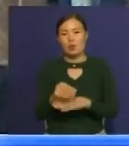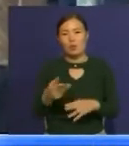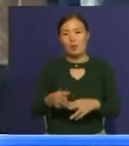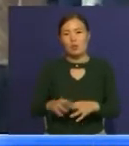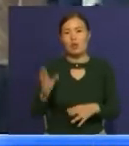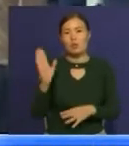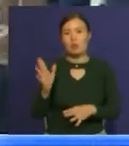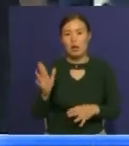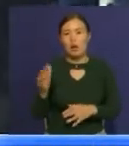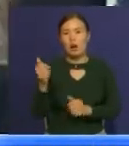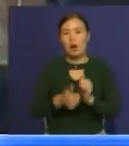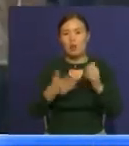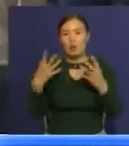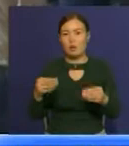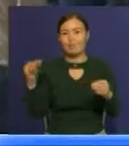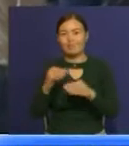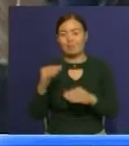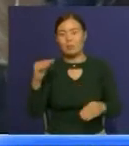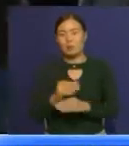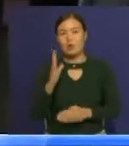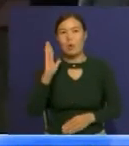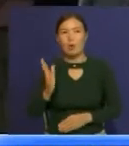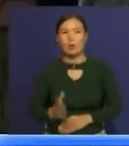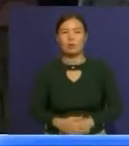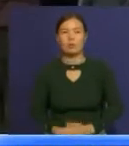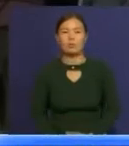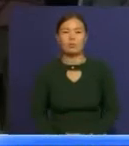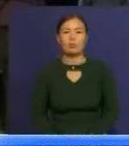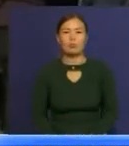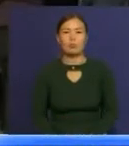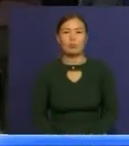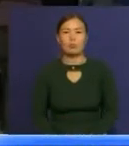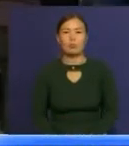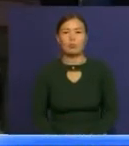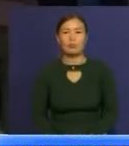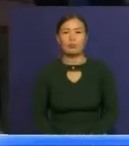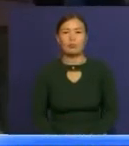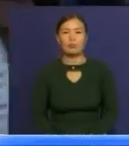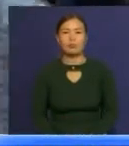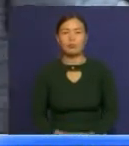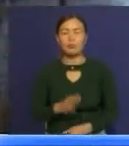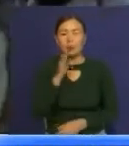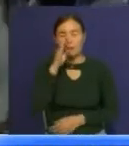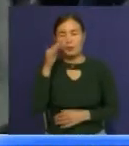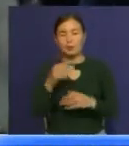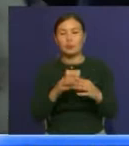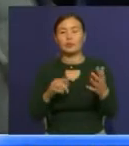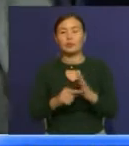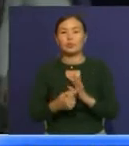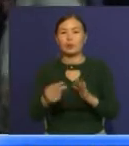будет начисляться на каждый день просрочки. График работы центра с 9 утра до 8